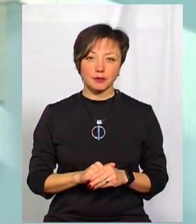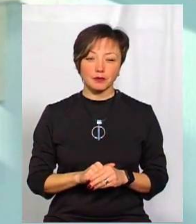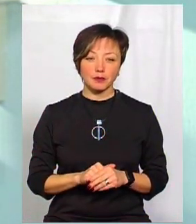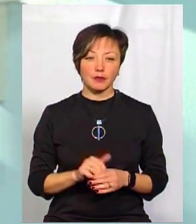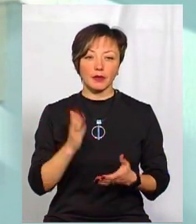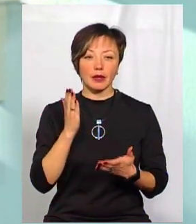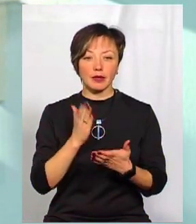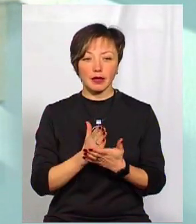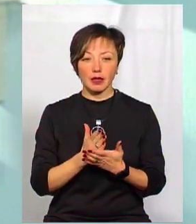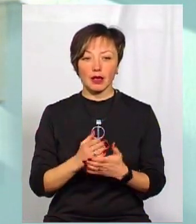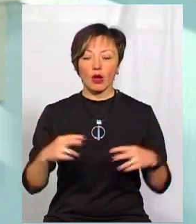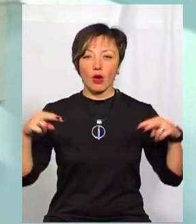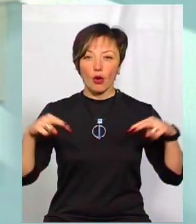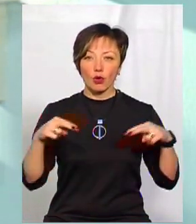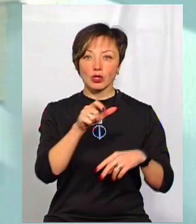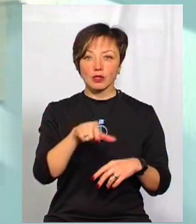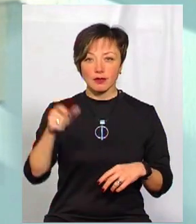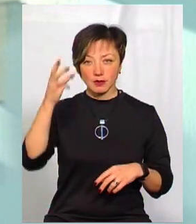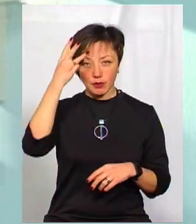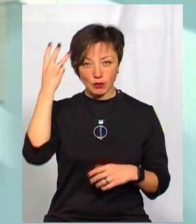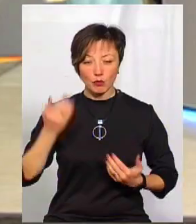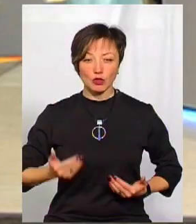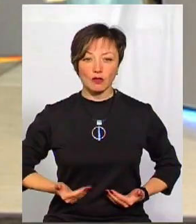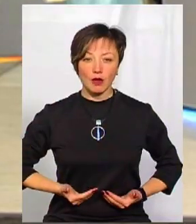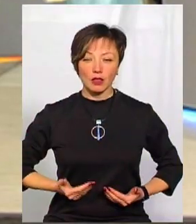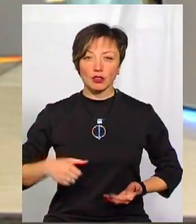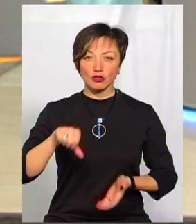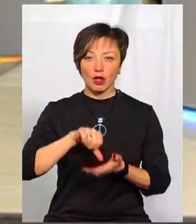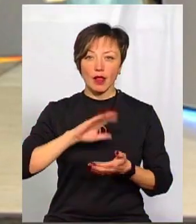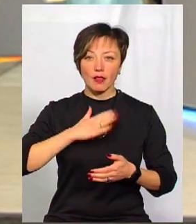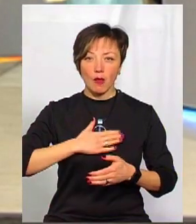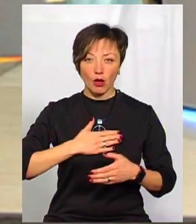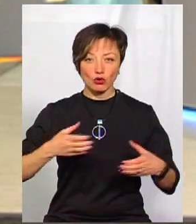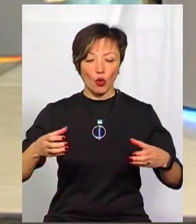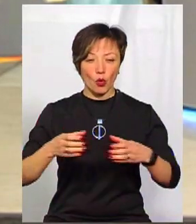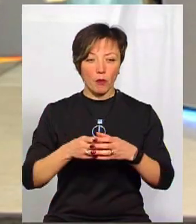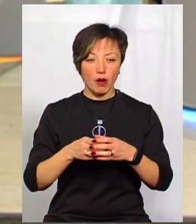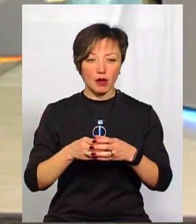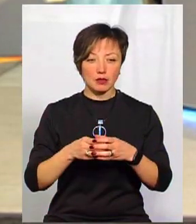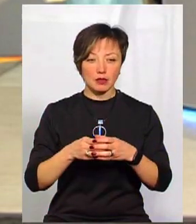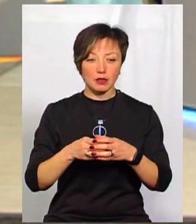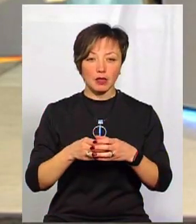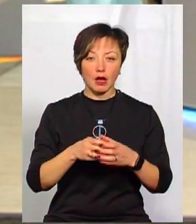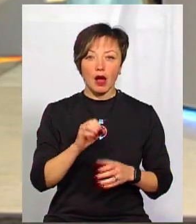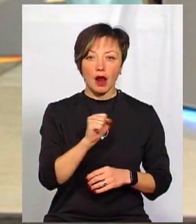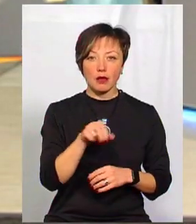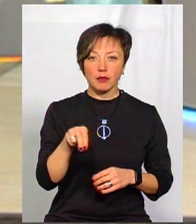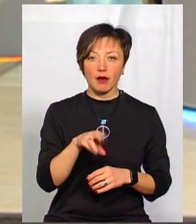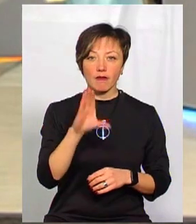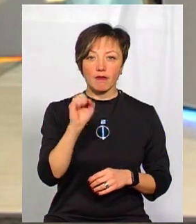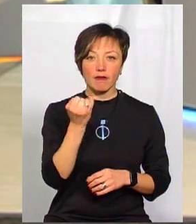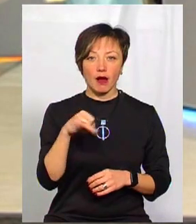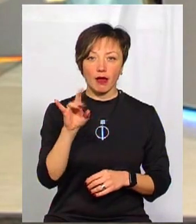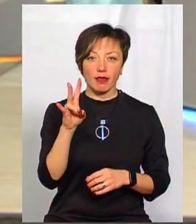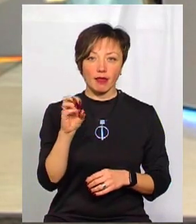Є очевидці, в Хмельницькому проживає член нашої громади Аркадій Петрович